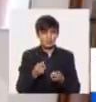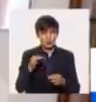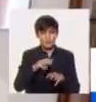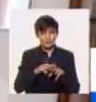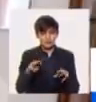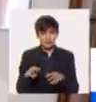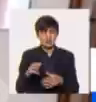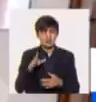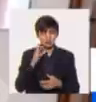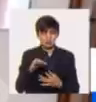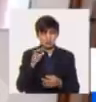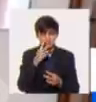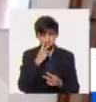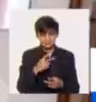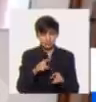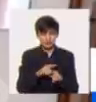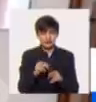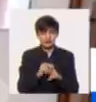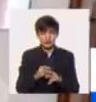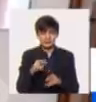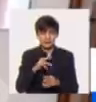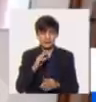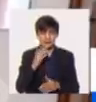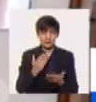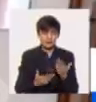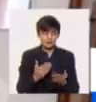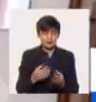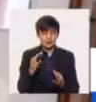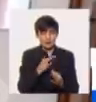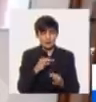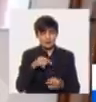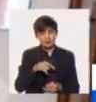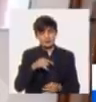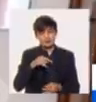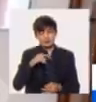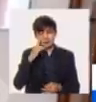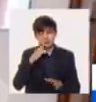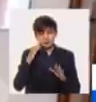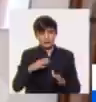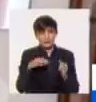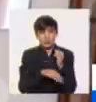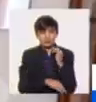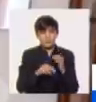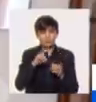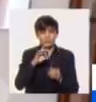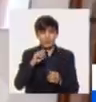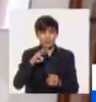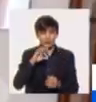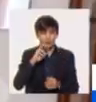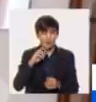здравоохранения рассматривается данный метод лечения, и это оговорено в нашем последней редакции протокола тоже.